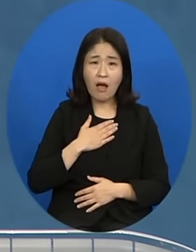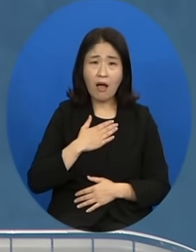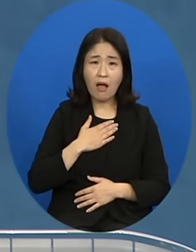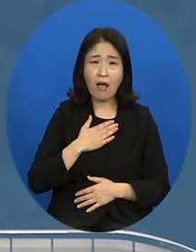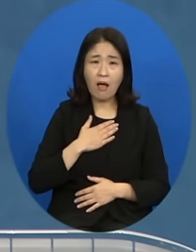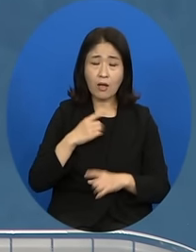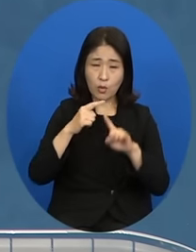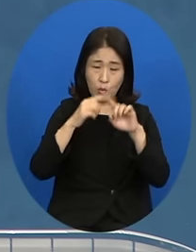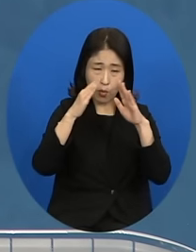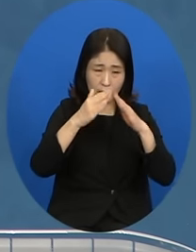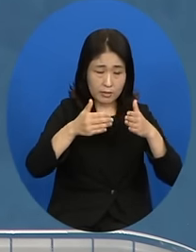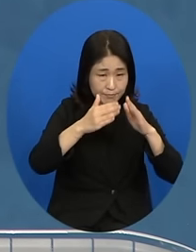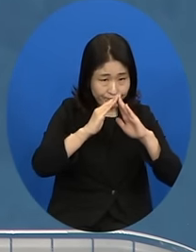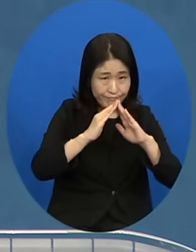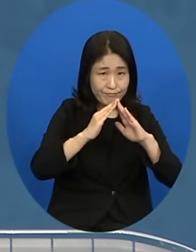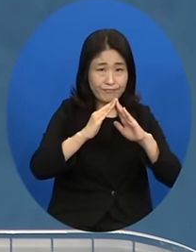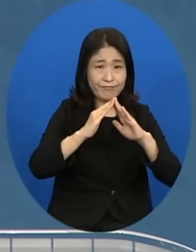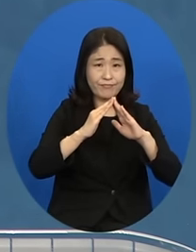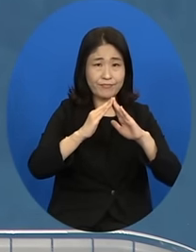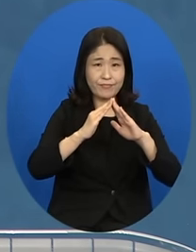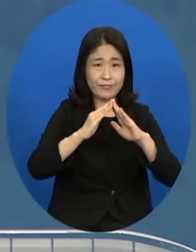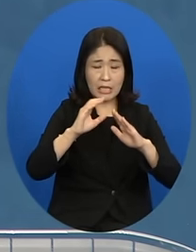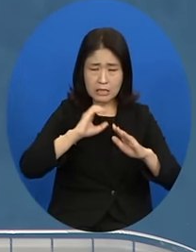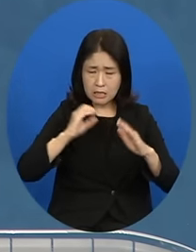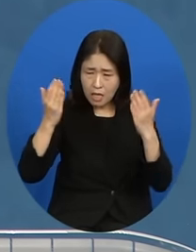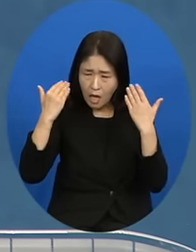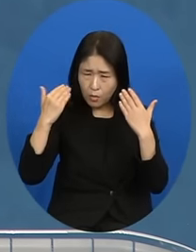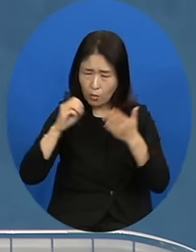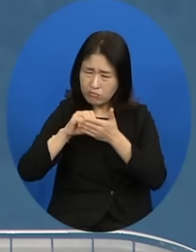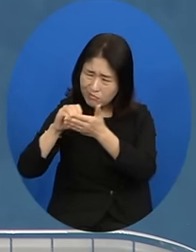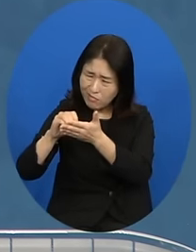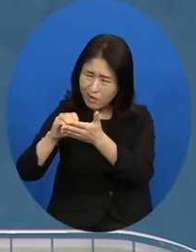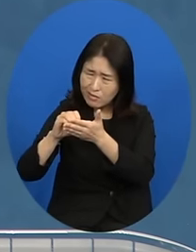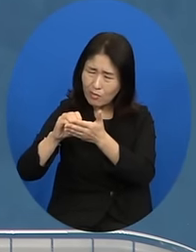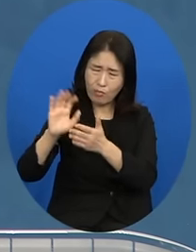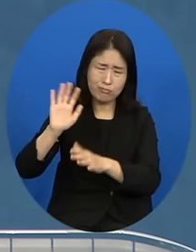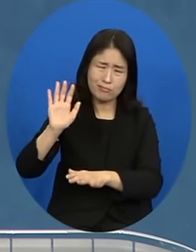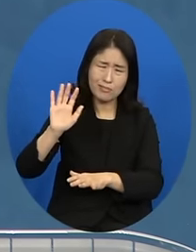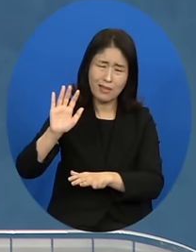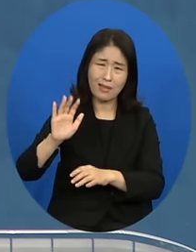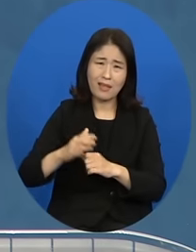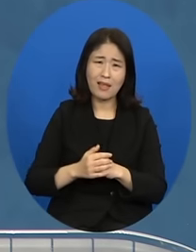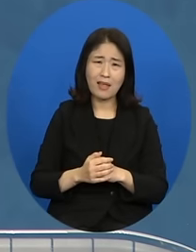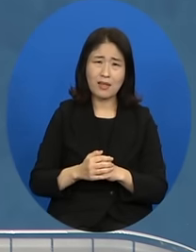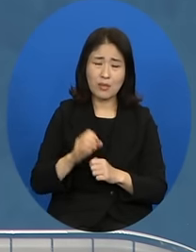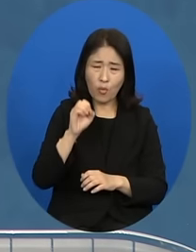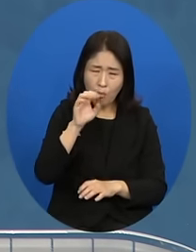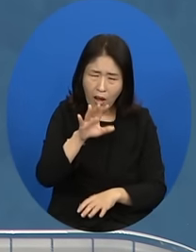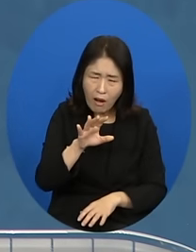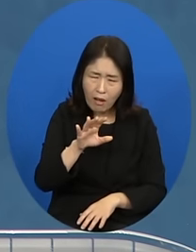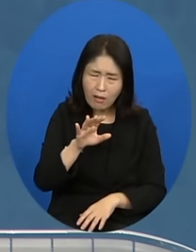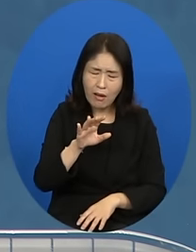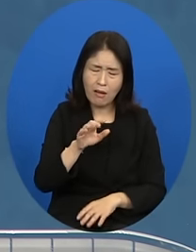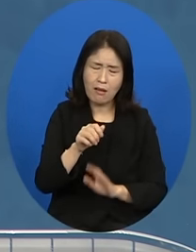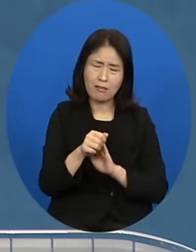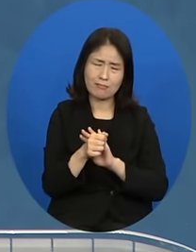나갑니다. 그런데 신학교는 못 들어가게 됐습니다. 이렇게 말하는 일이 얼마나